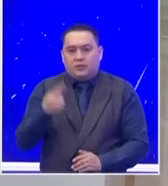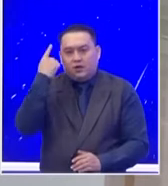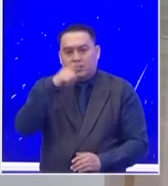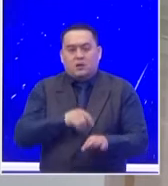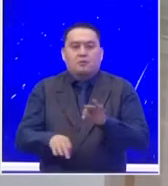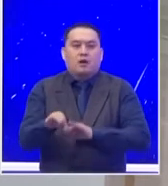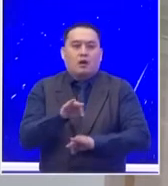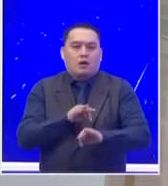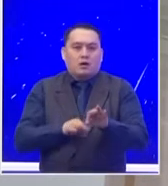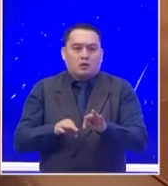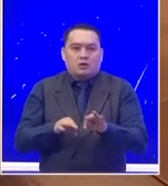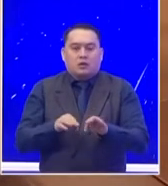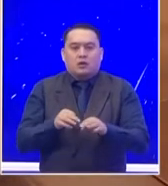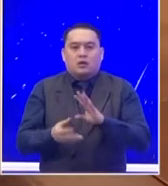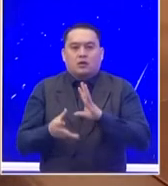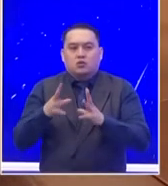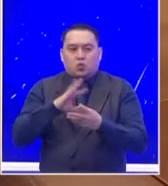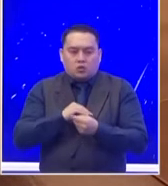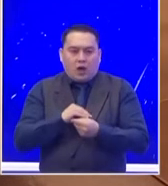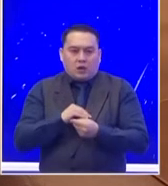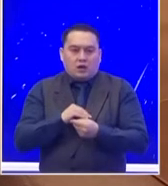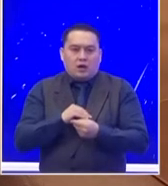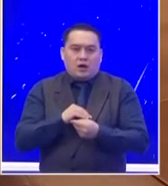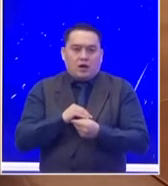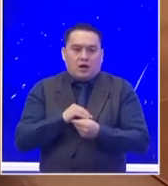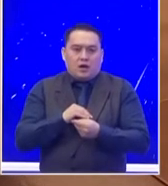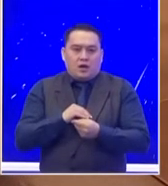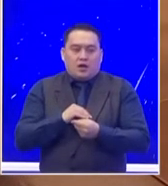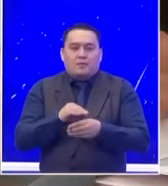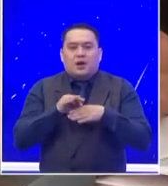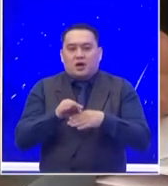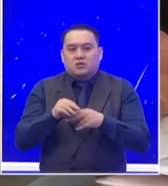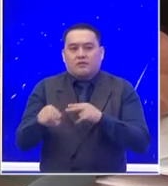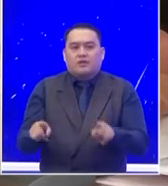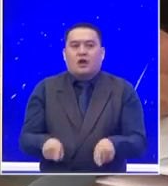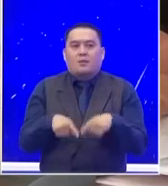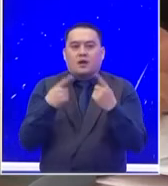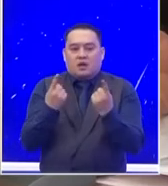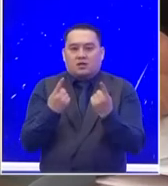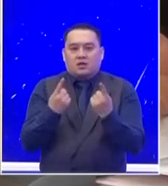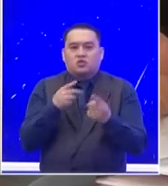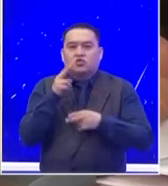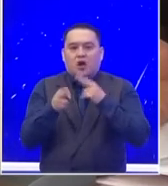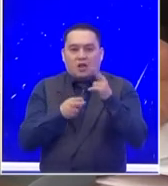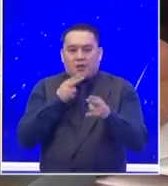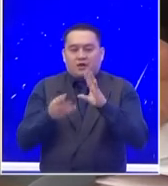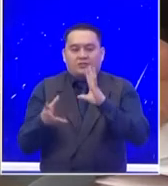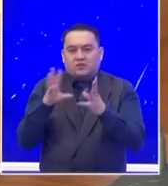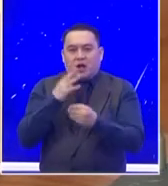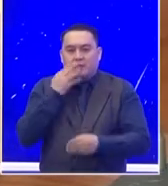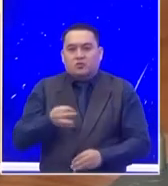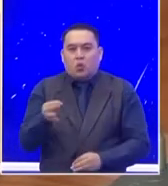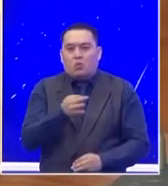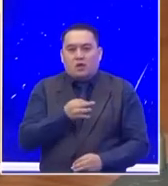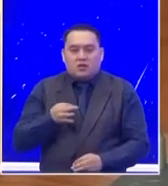проекта, проводимая работа дает плоды. На сегодняшний день ни одна супруга агрессора, прошедшего курс реабилитации, не обратилась с жалобой. В целом, по Алматинской